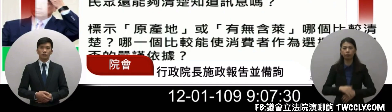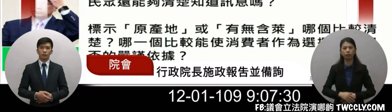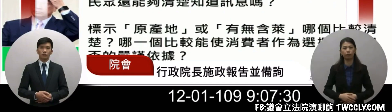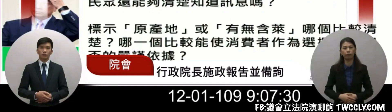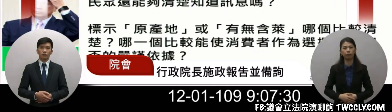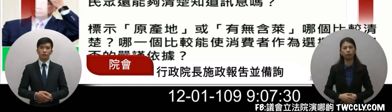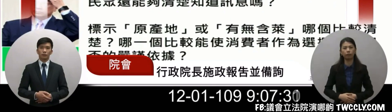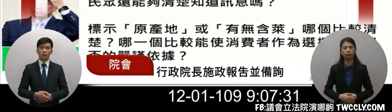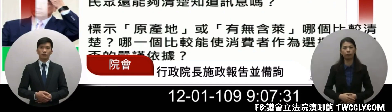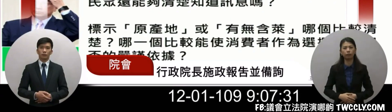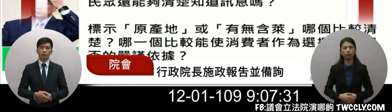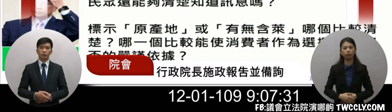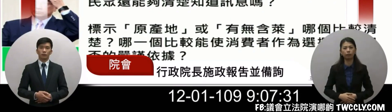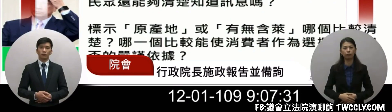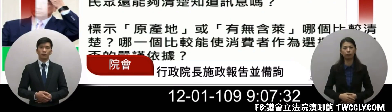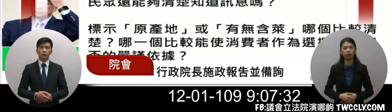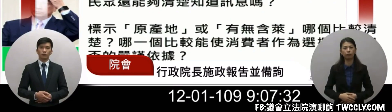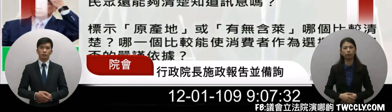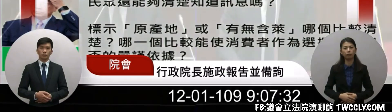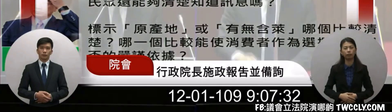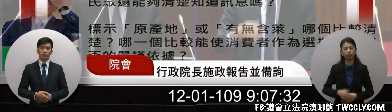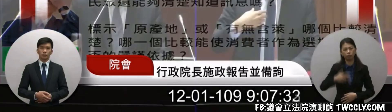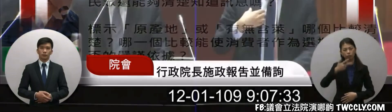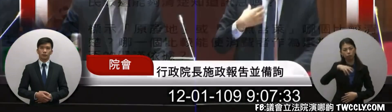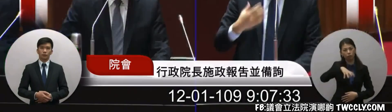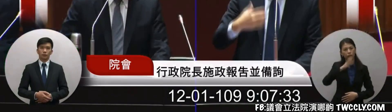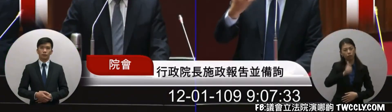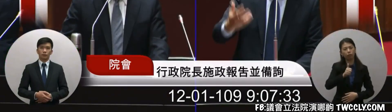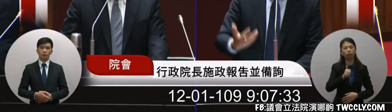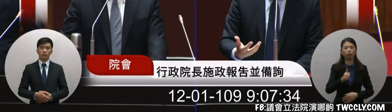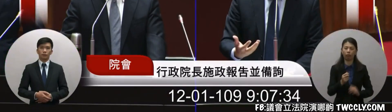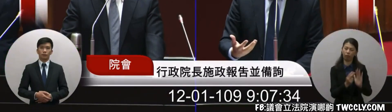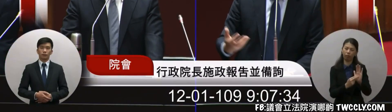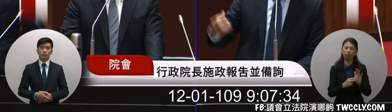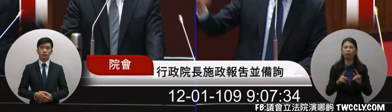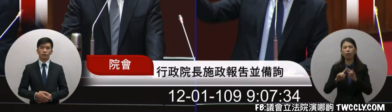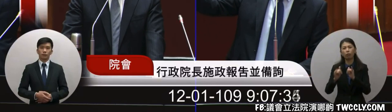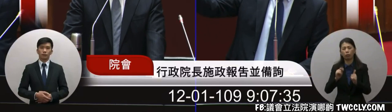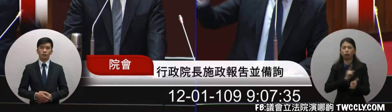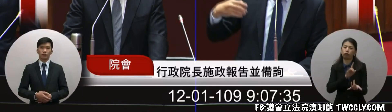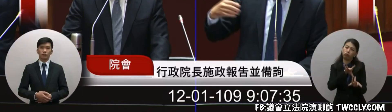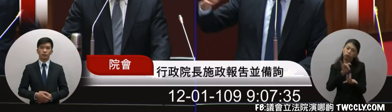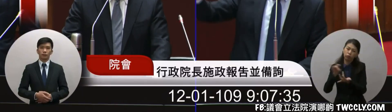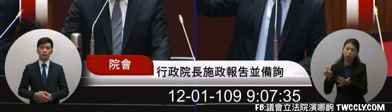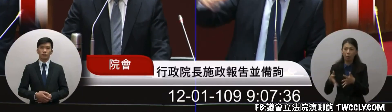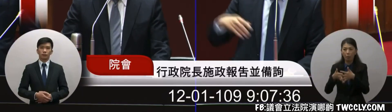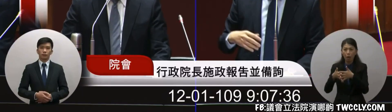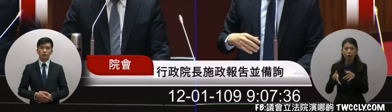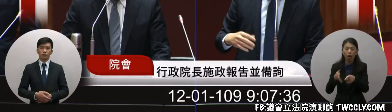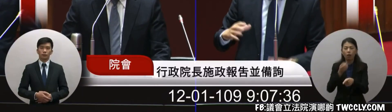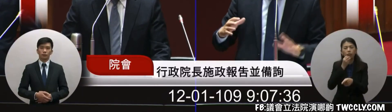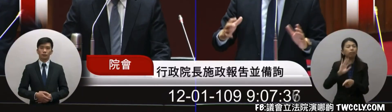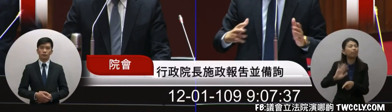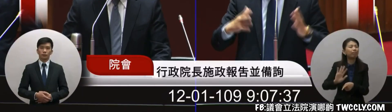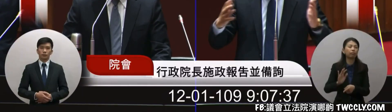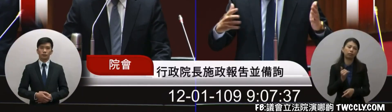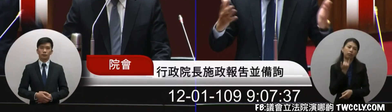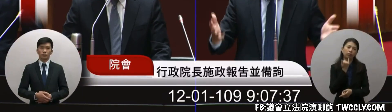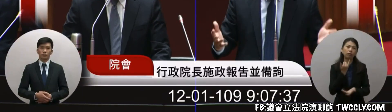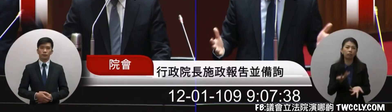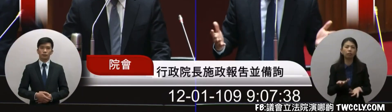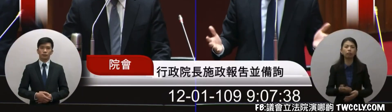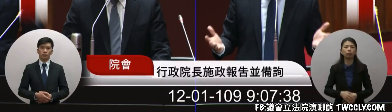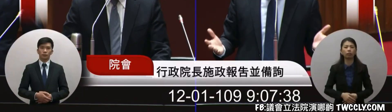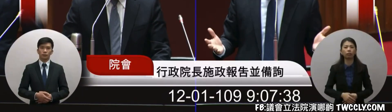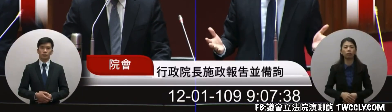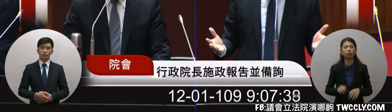哈，好像我们徐部长也说了，反正消费者会到时候自己选择嘛，看到美猪就不要吃嘛哈，大概因为你们目前